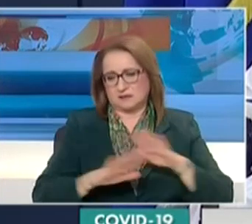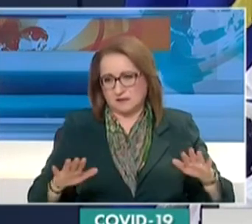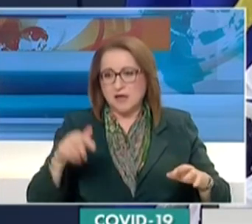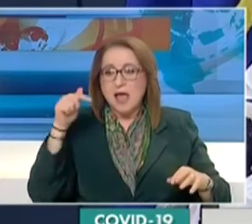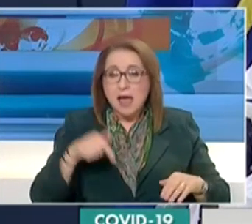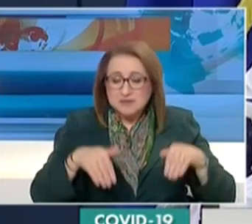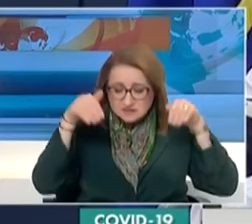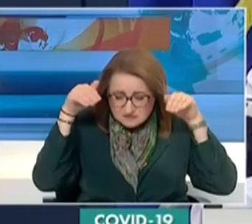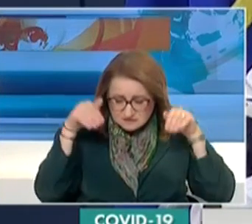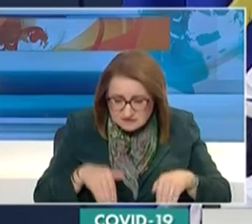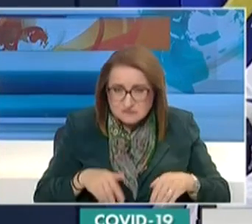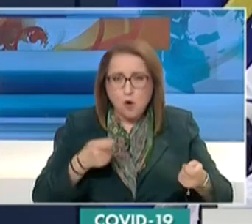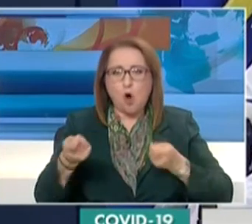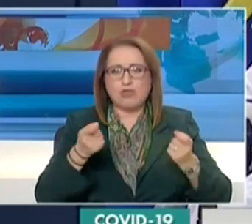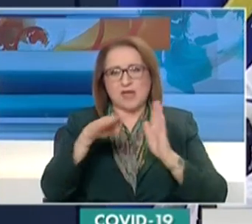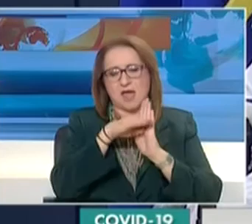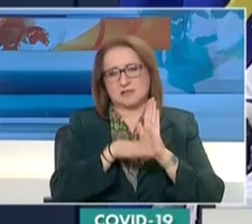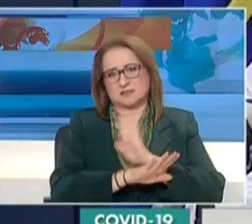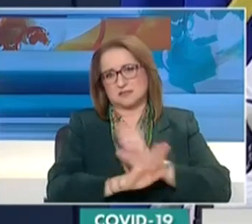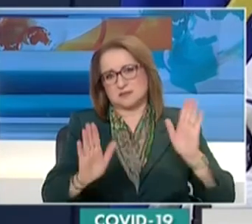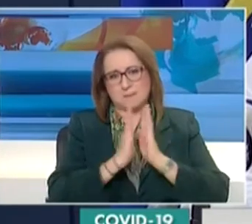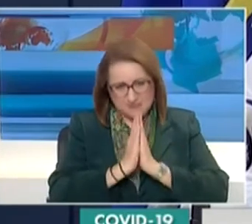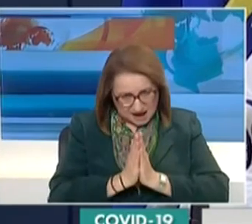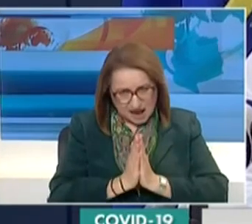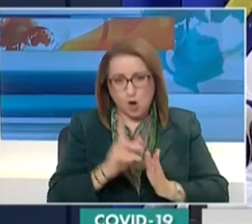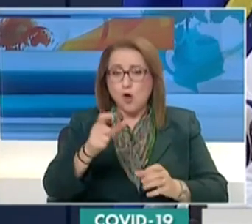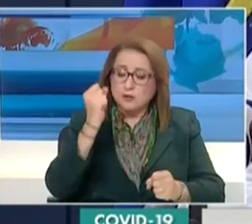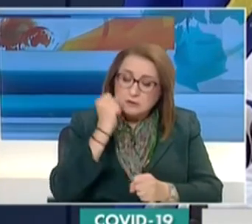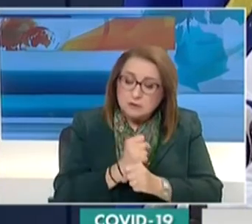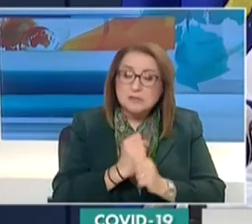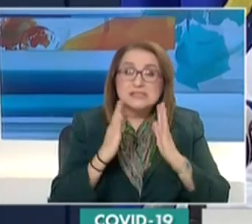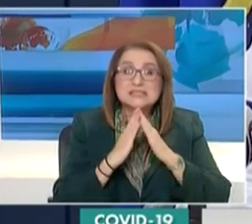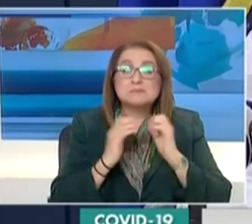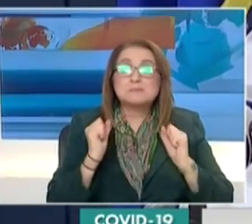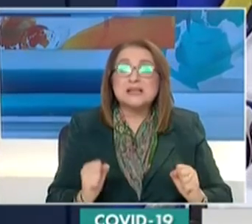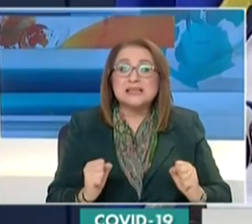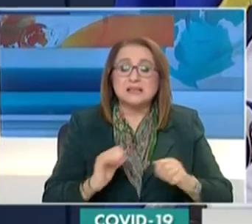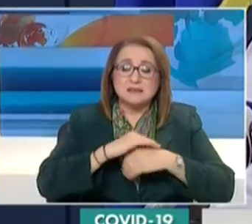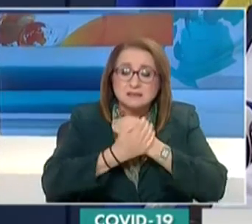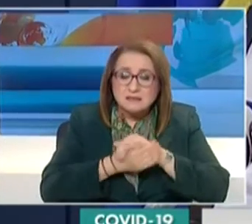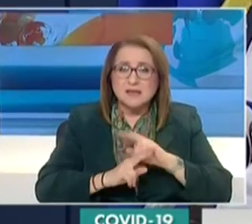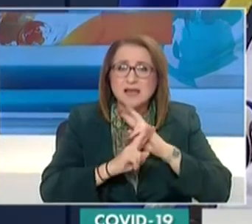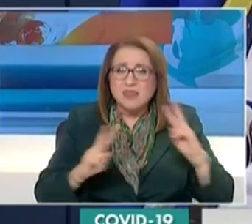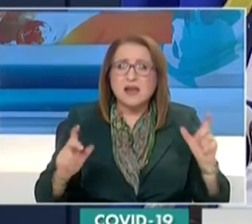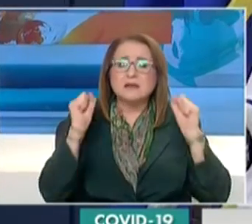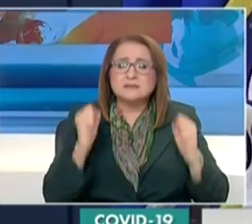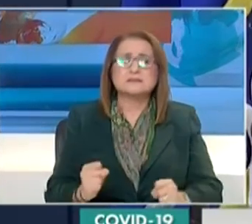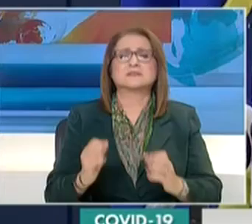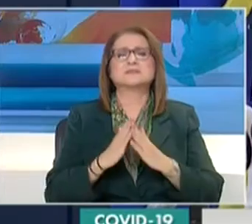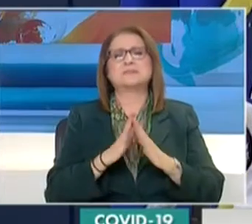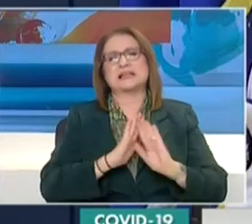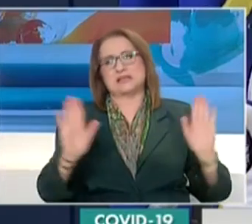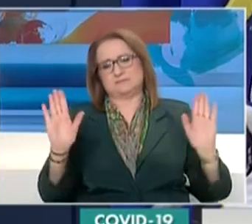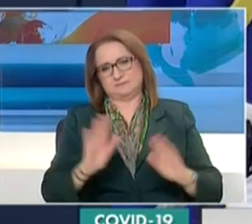οδηγίες. Μένουμε σπίτι μας. Εφαρμόζουμε πιστά τους κανόνες υγιεινής. Σας ευχαριστώ.